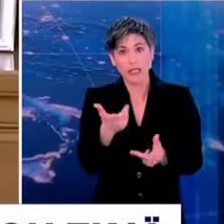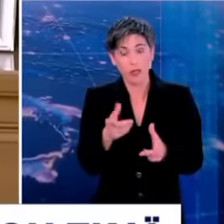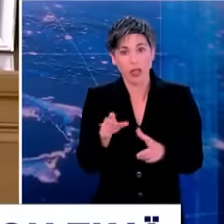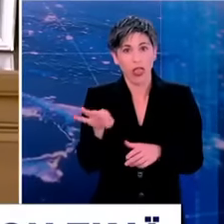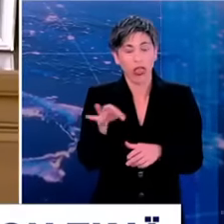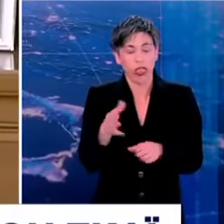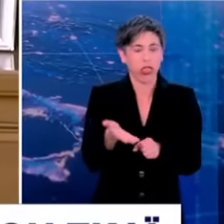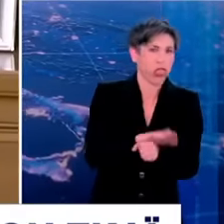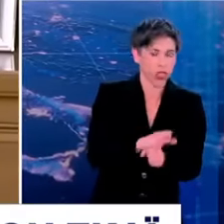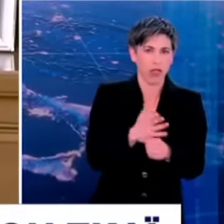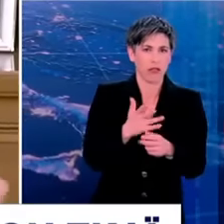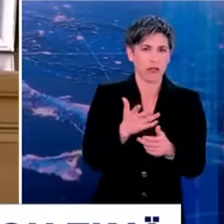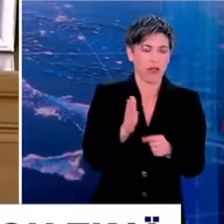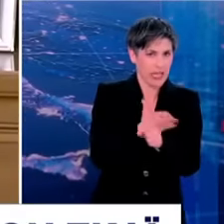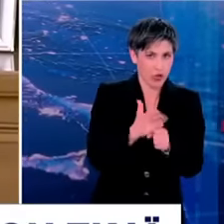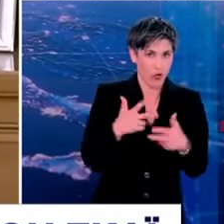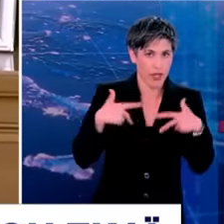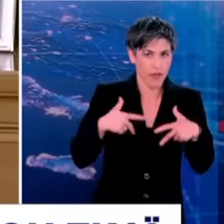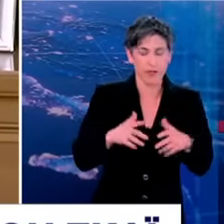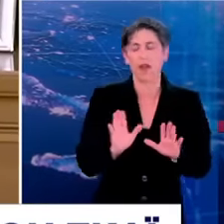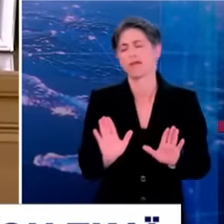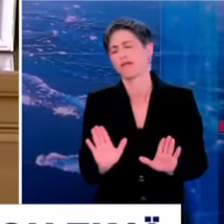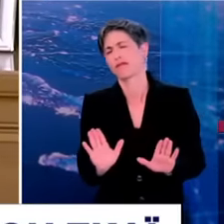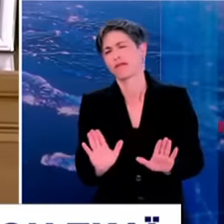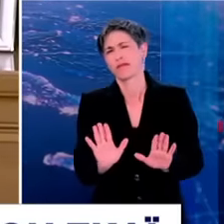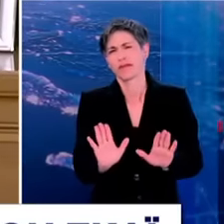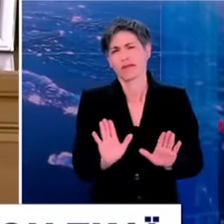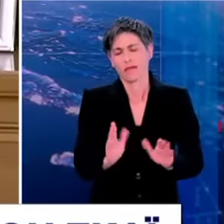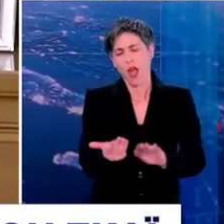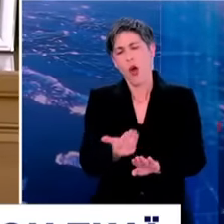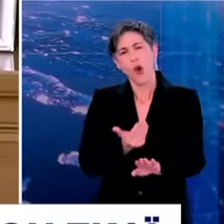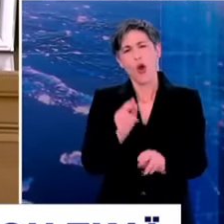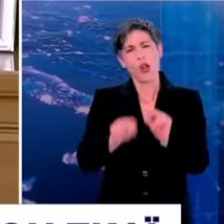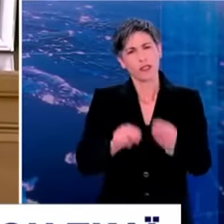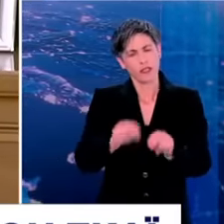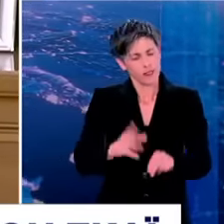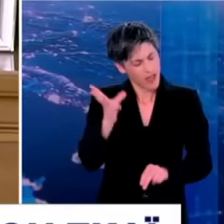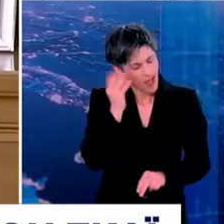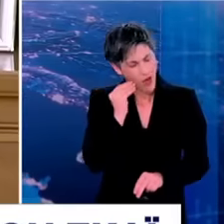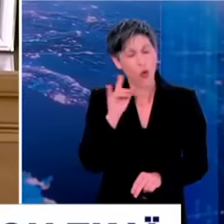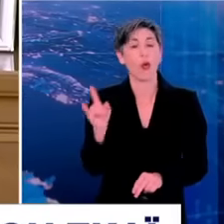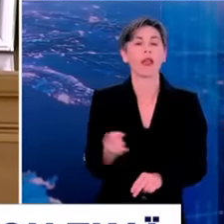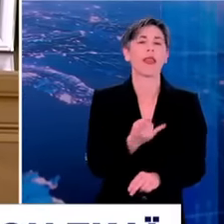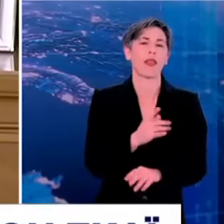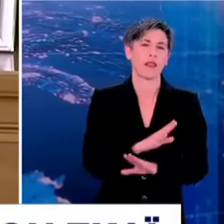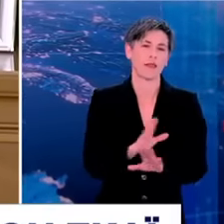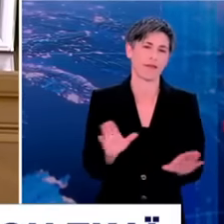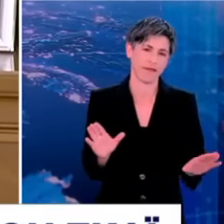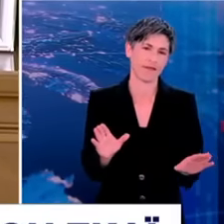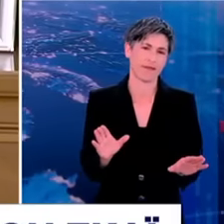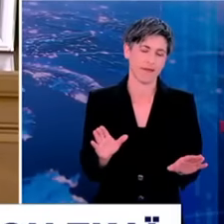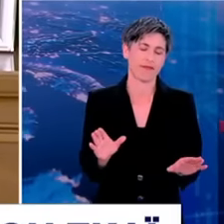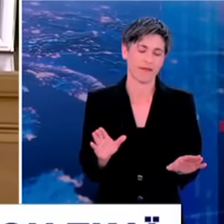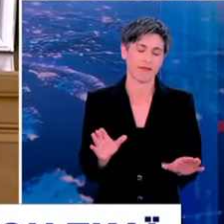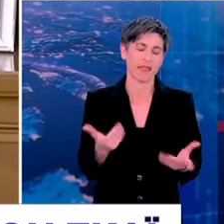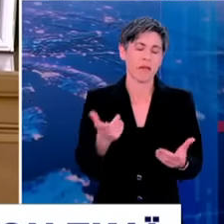για πρόωρες εκλογές τα ακούω ήδη. Δεν περιμένω τα αποτελέσματα των ευρωεκλογών. Είναι βέβαια λίγο παράδοξο να ζητάει